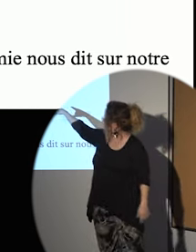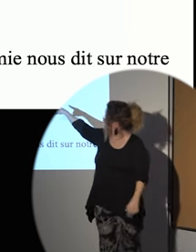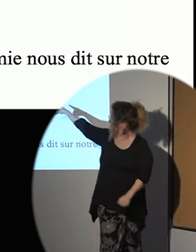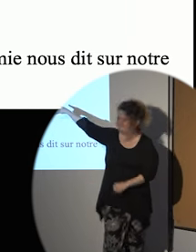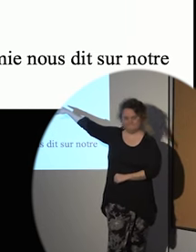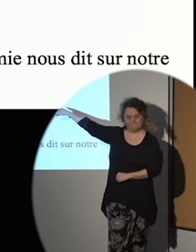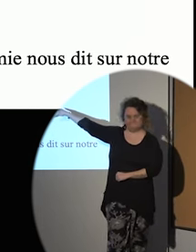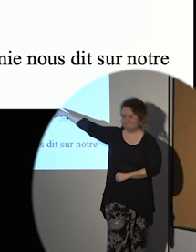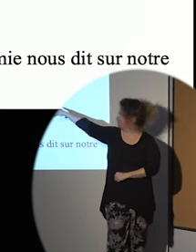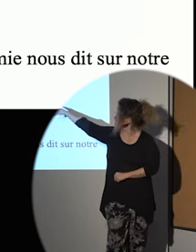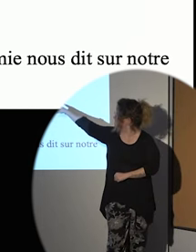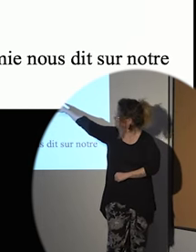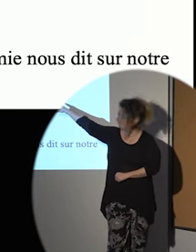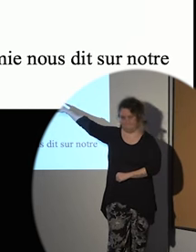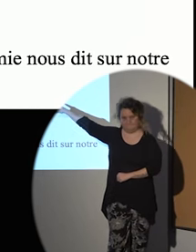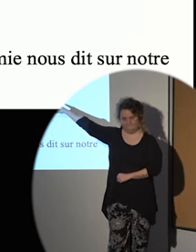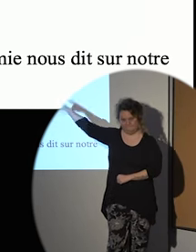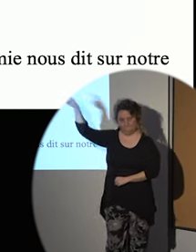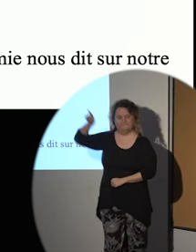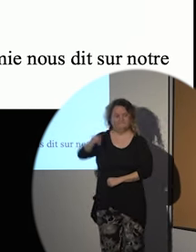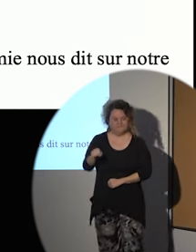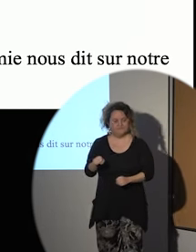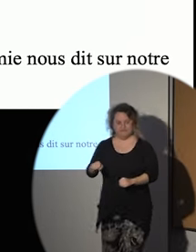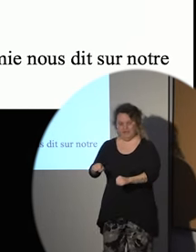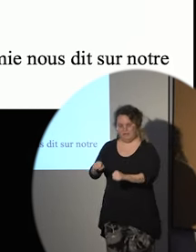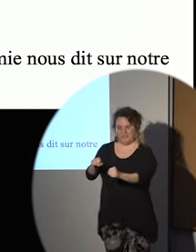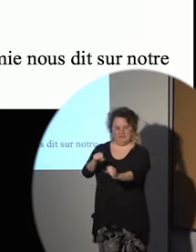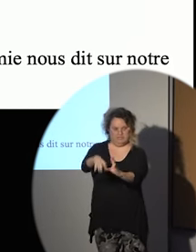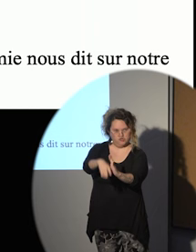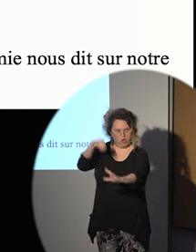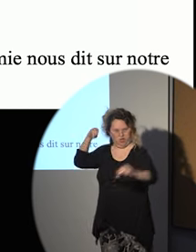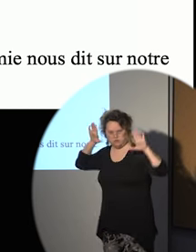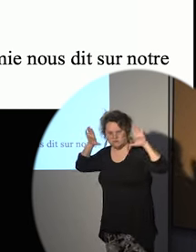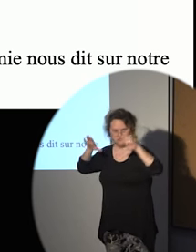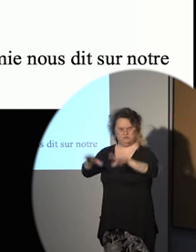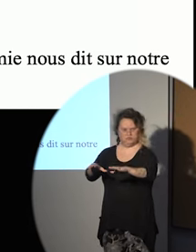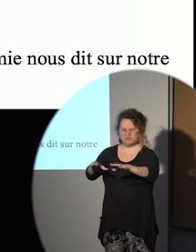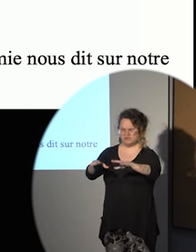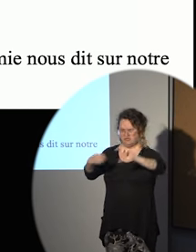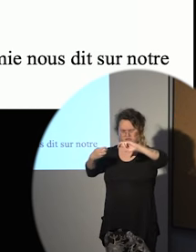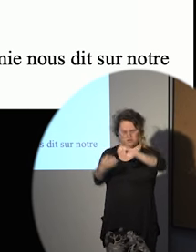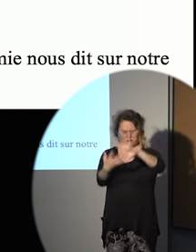vers l'univers local et les grandes structures, avec des curiosités d'où viennent ces grandes structures.